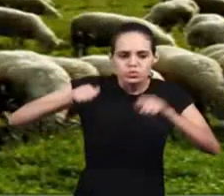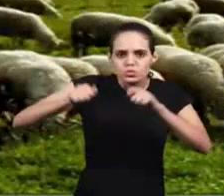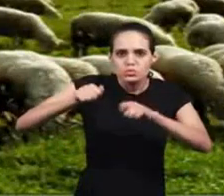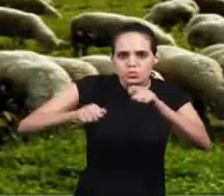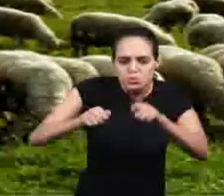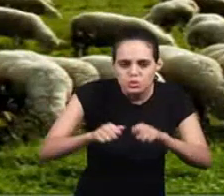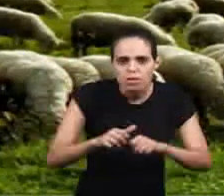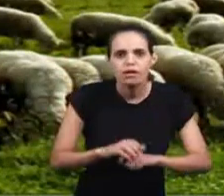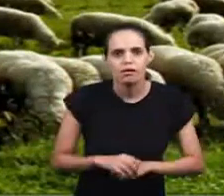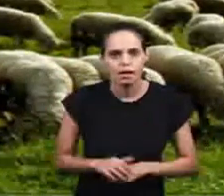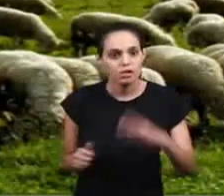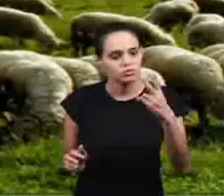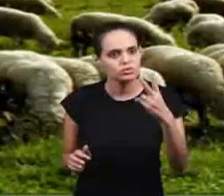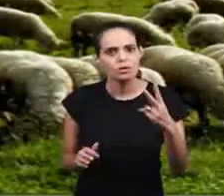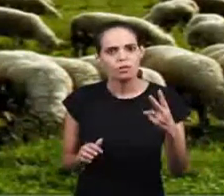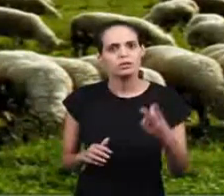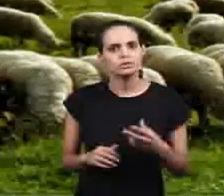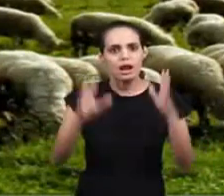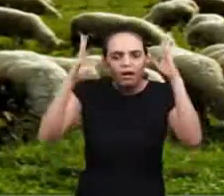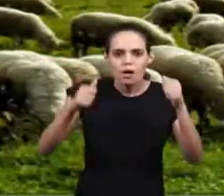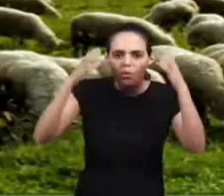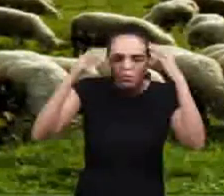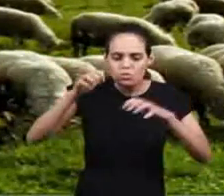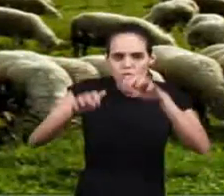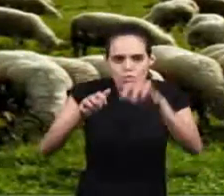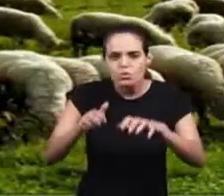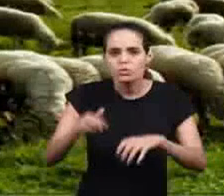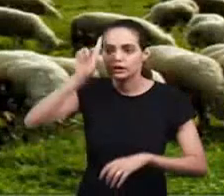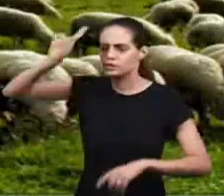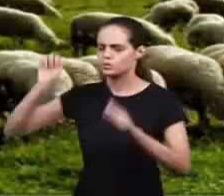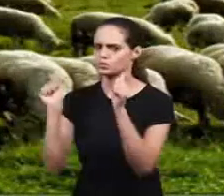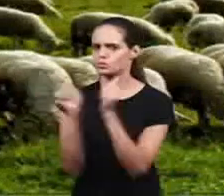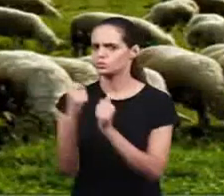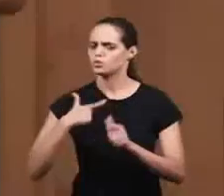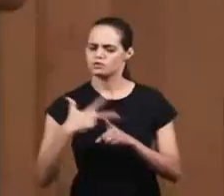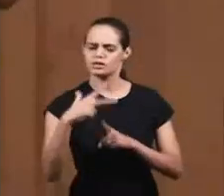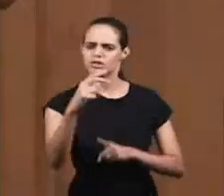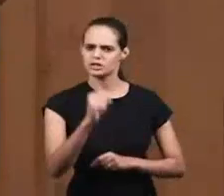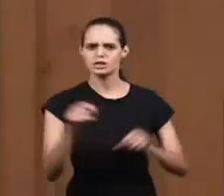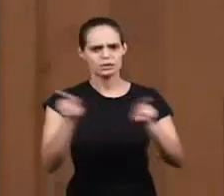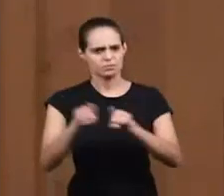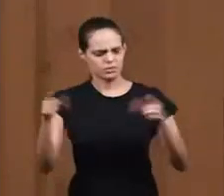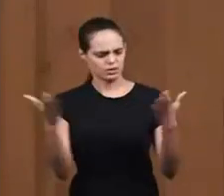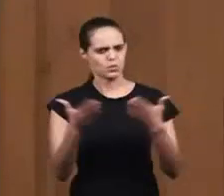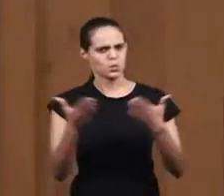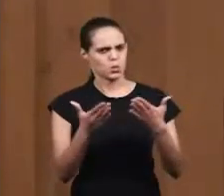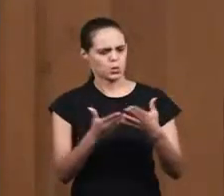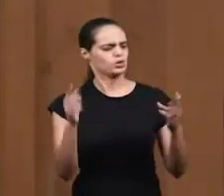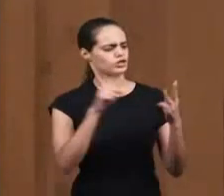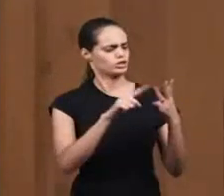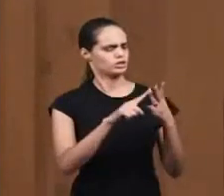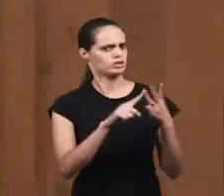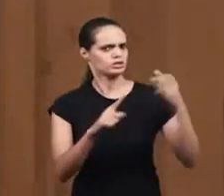Bären entgegen. Und auf dieselbe Art, wie der Herr ihn vor den Krallen dieses